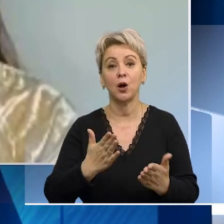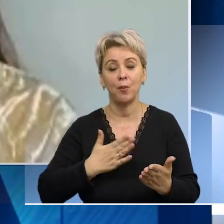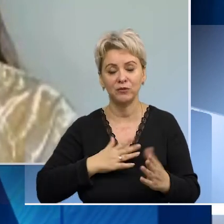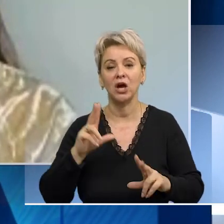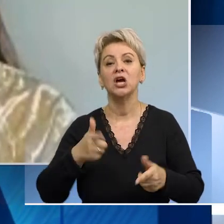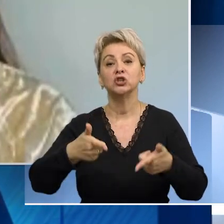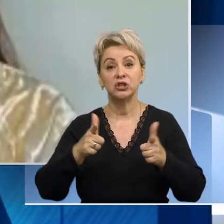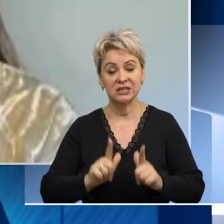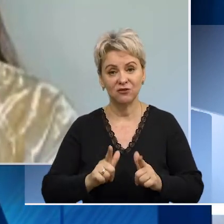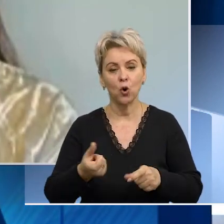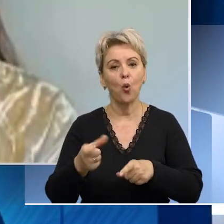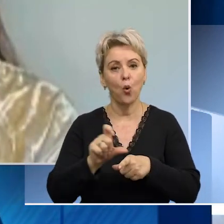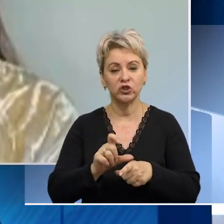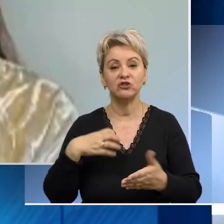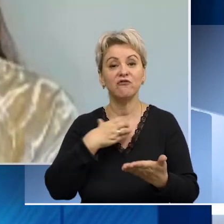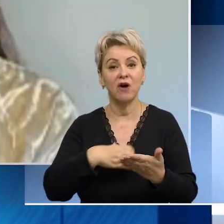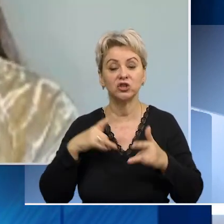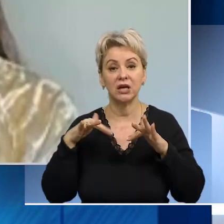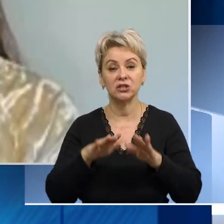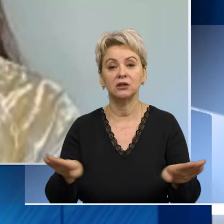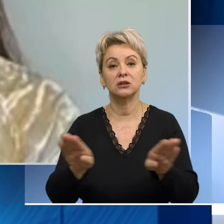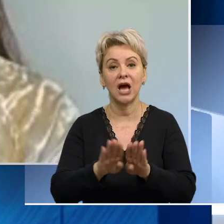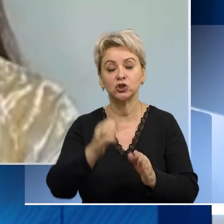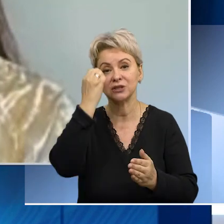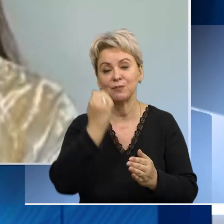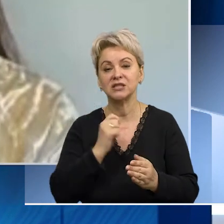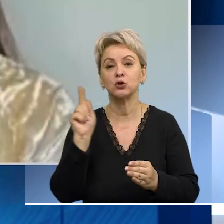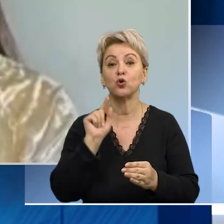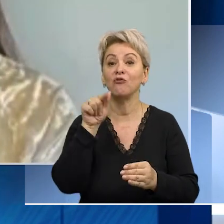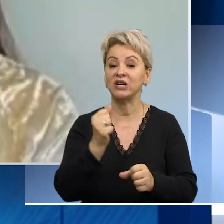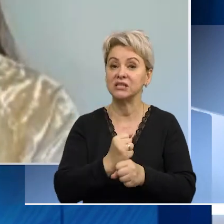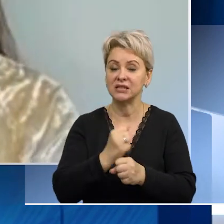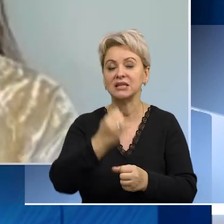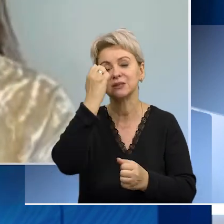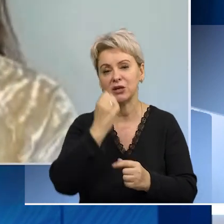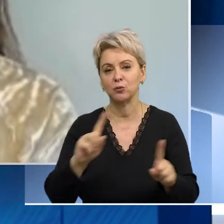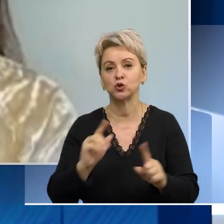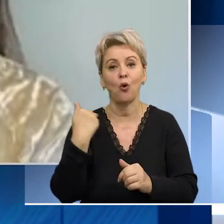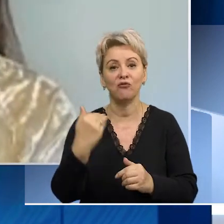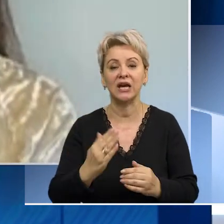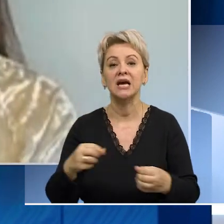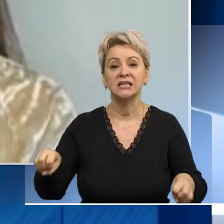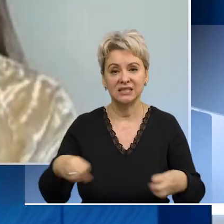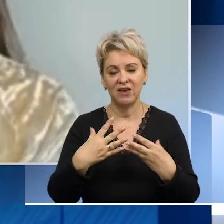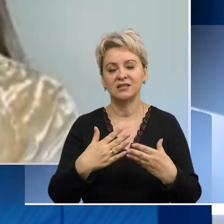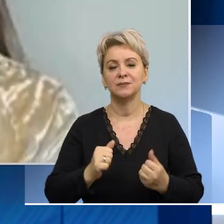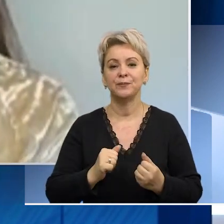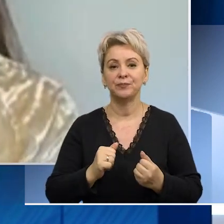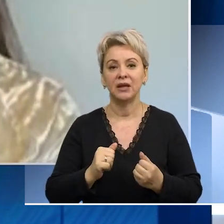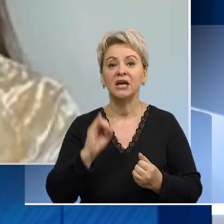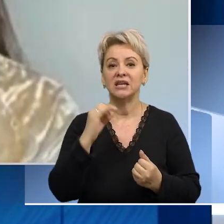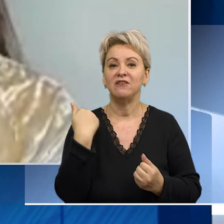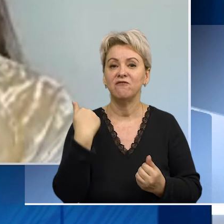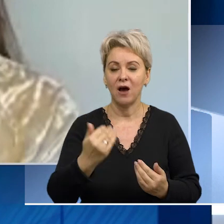Как по мне, это действительно очень важное дело. Так что и спасибо за то, что вы делаете, и спасибо за то, что вышли с нами сегодня на